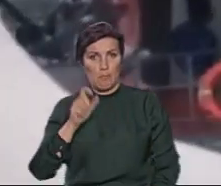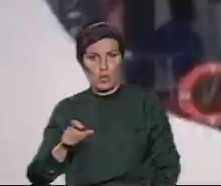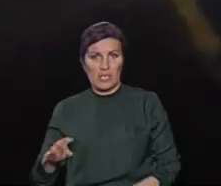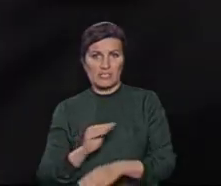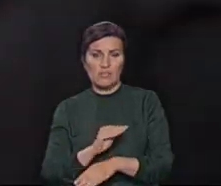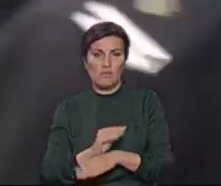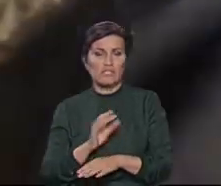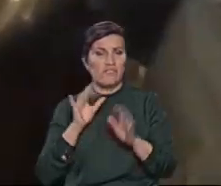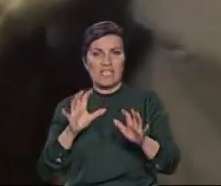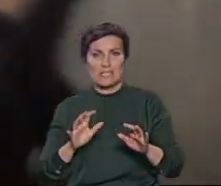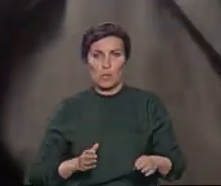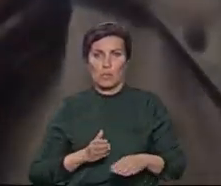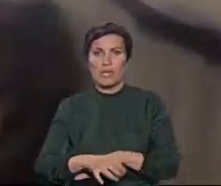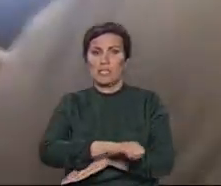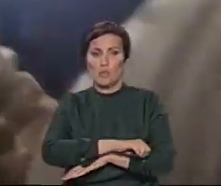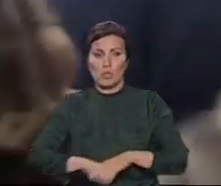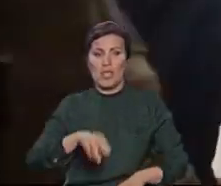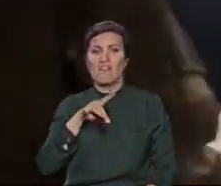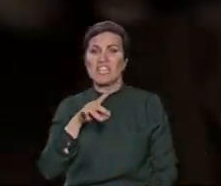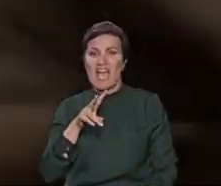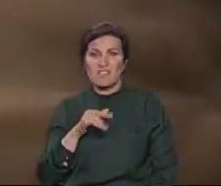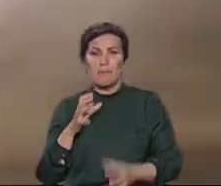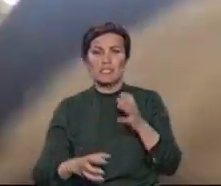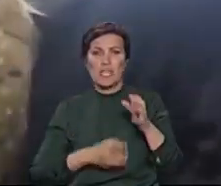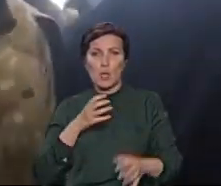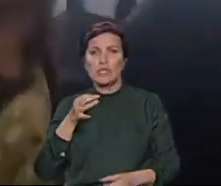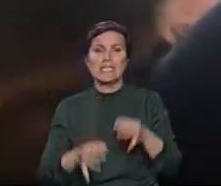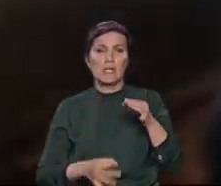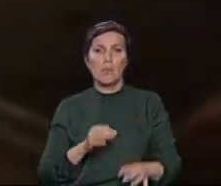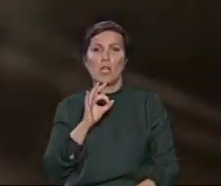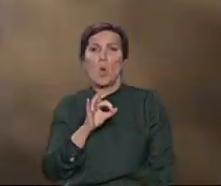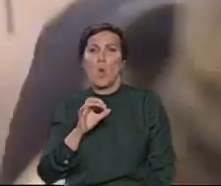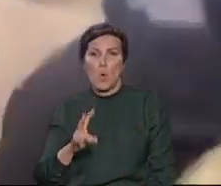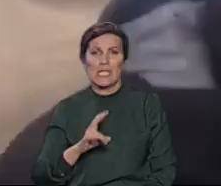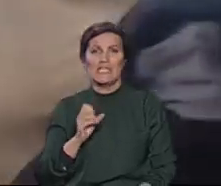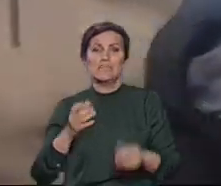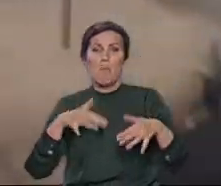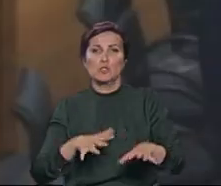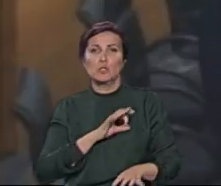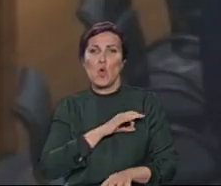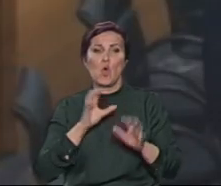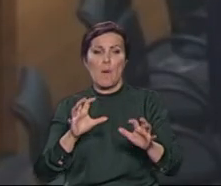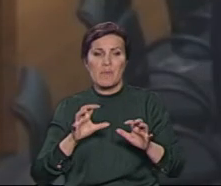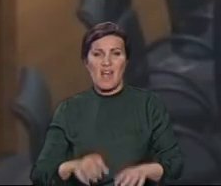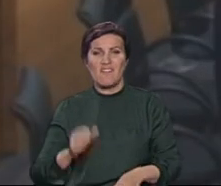їх у незаконному перетині кордону. У травні Міжнародний трибунал ООН з морського права наказав полонених